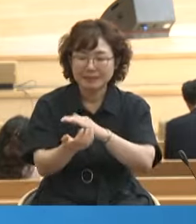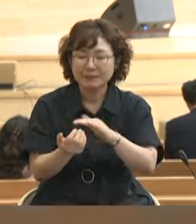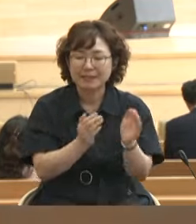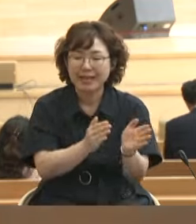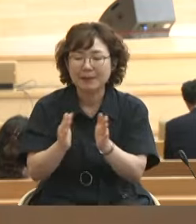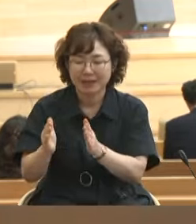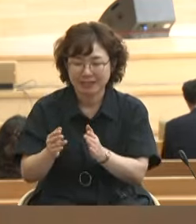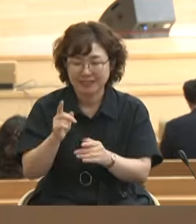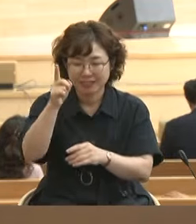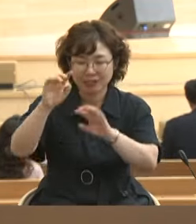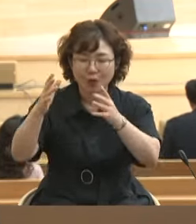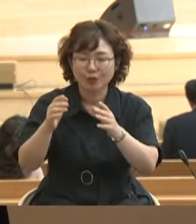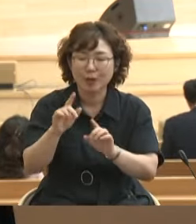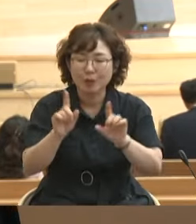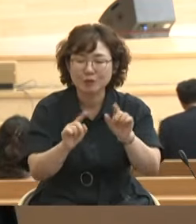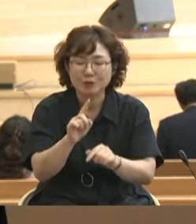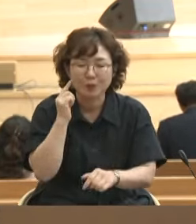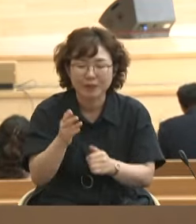것인가 따라 하십시다.